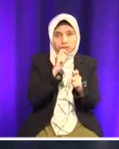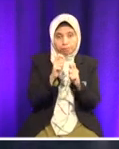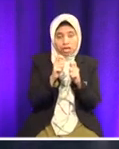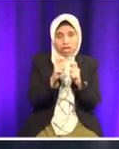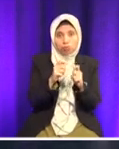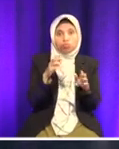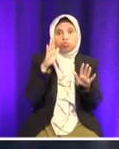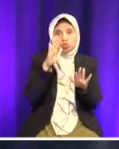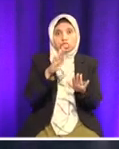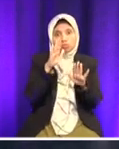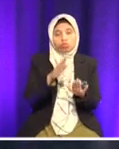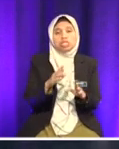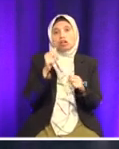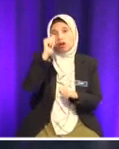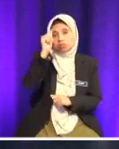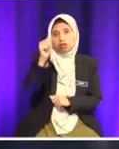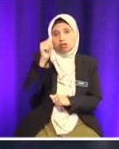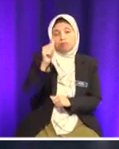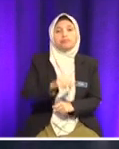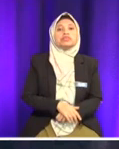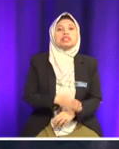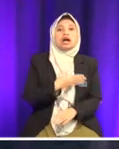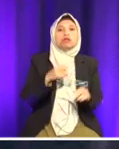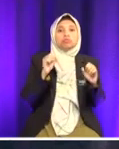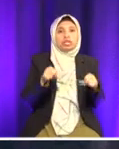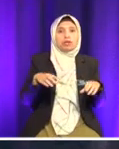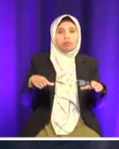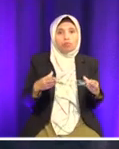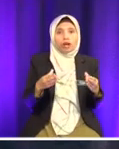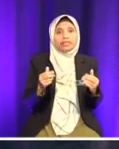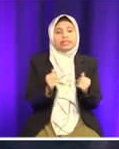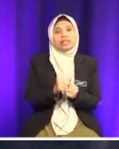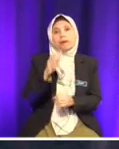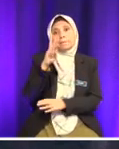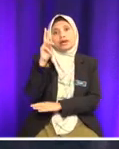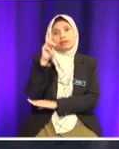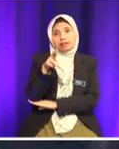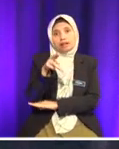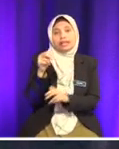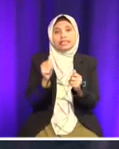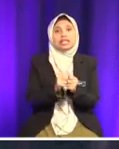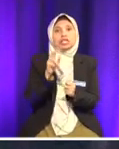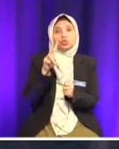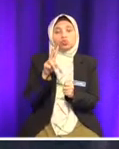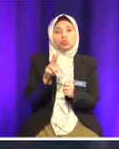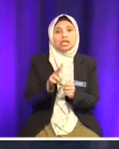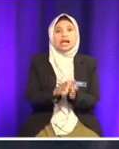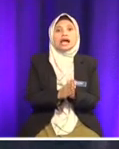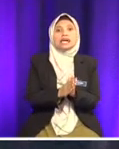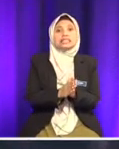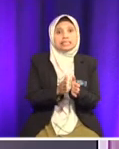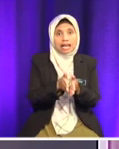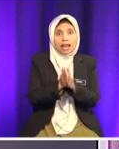kali tasbih boleh buat dengan dua rakaat Iya dan boleh dengan empat dengan dua salam Nah itulah antara